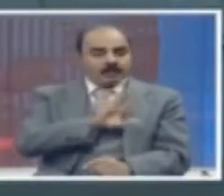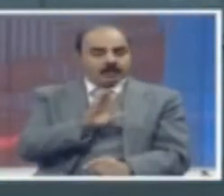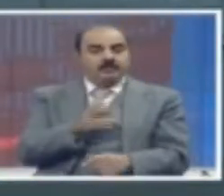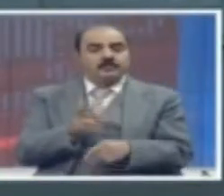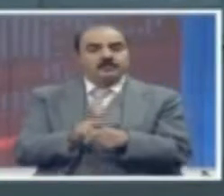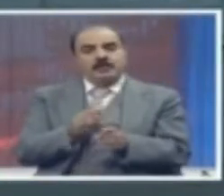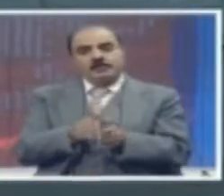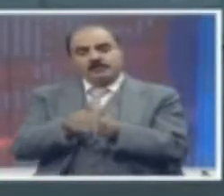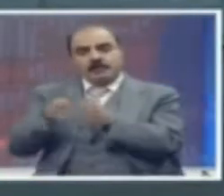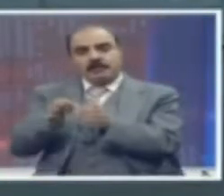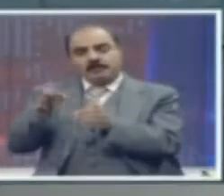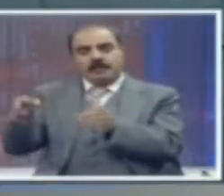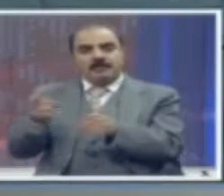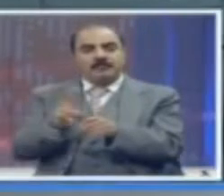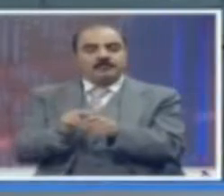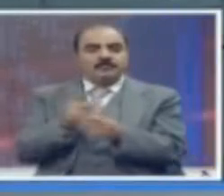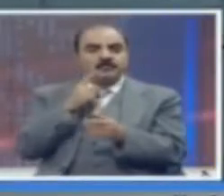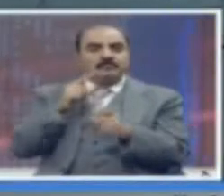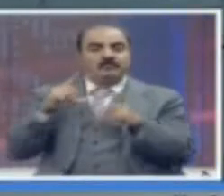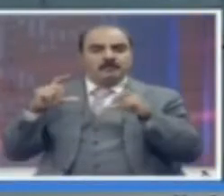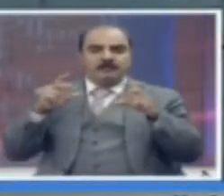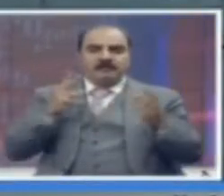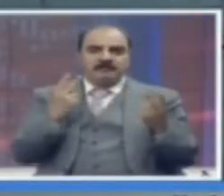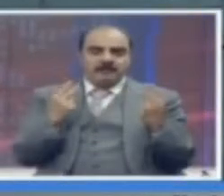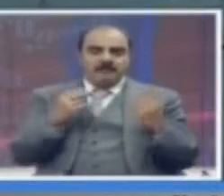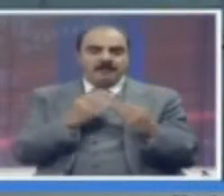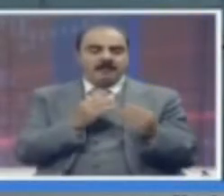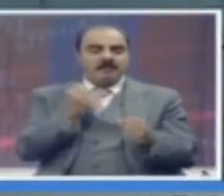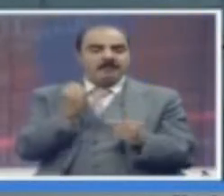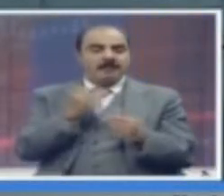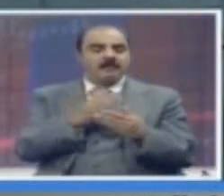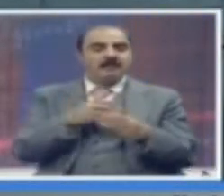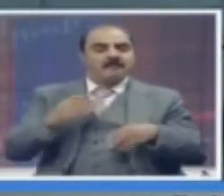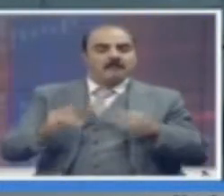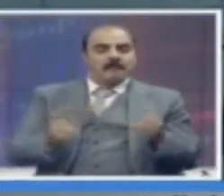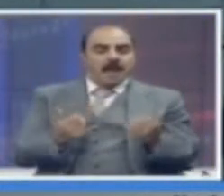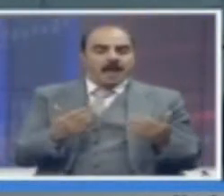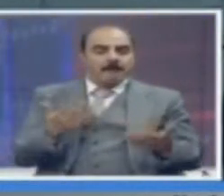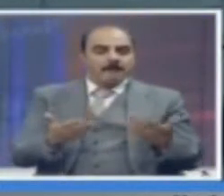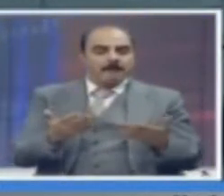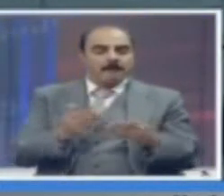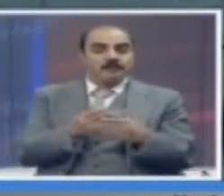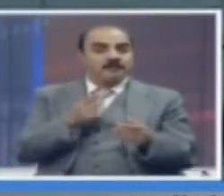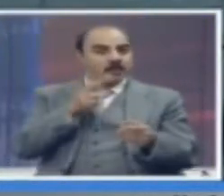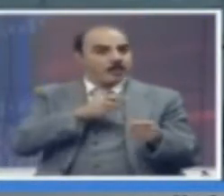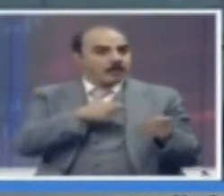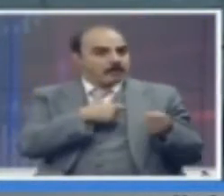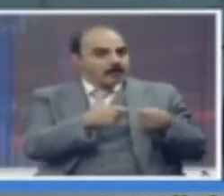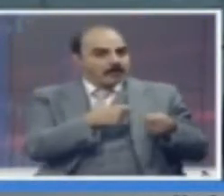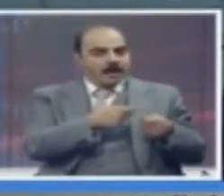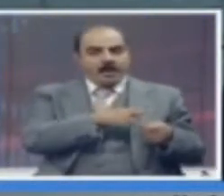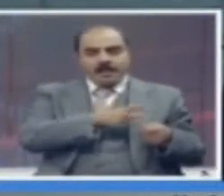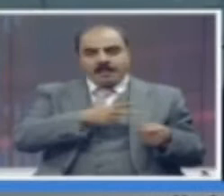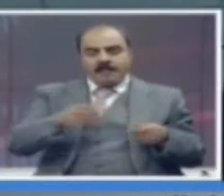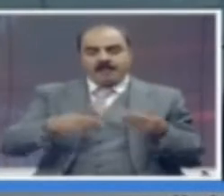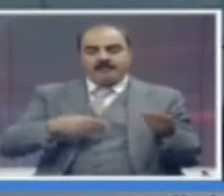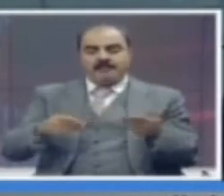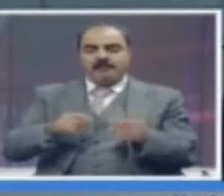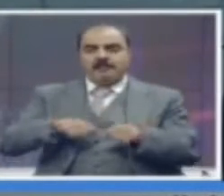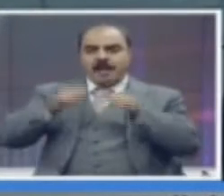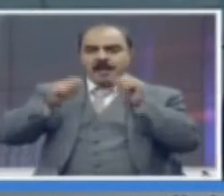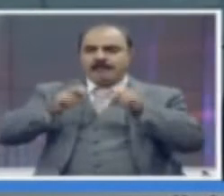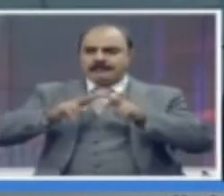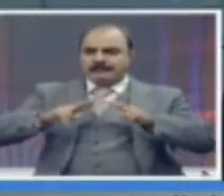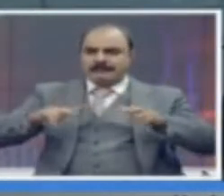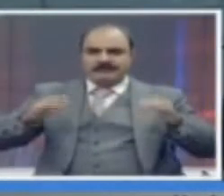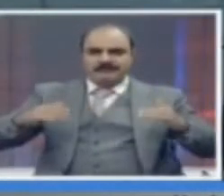الأساسية، والجزء الثاني الأساسي برضو من المبنى الأساسي بتاع المتحف هيكون جزء تجاري أو منطقة تجارية، هيكون فيها محال